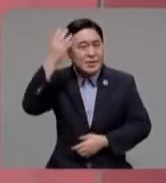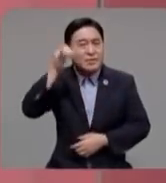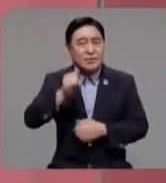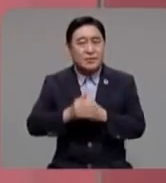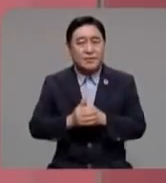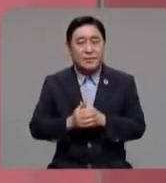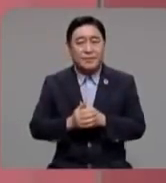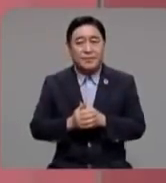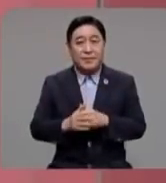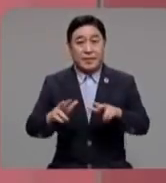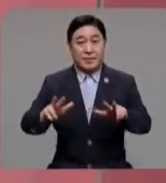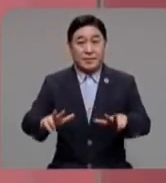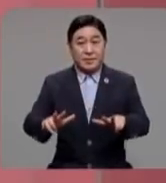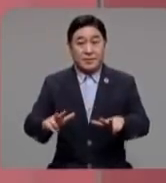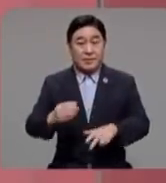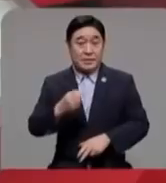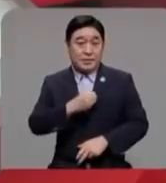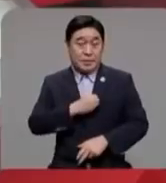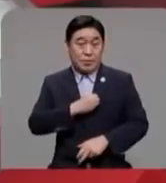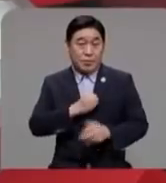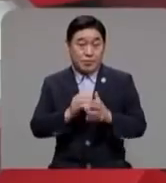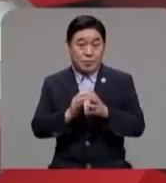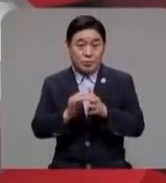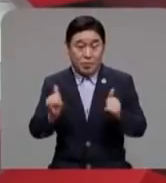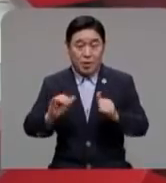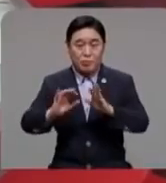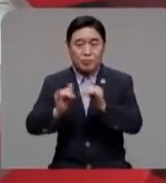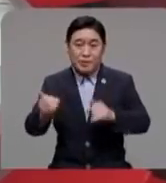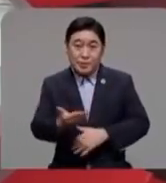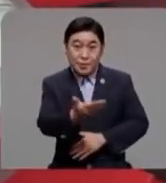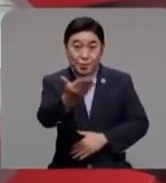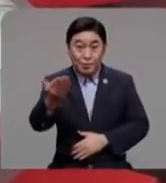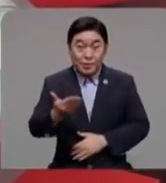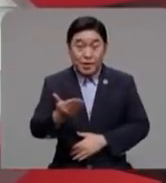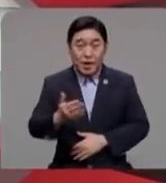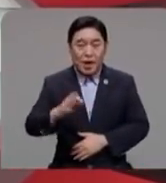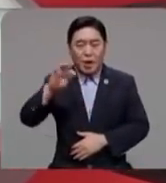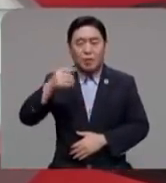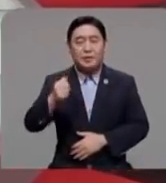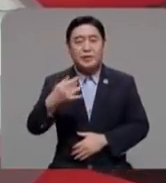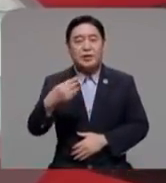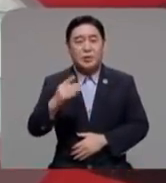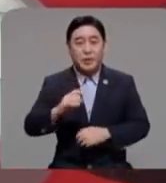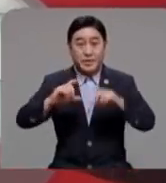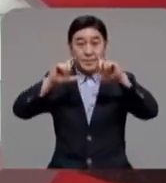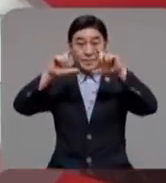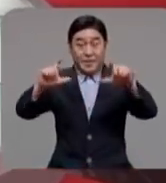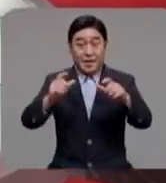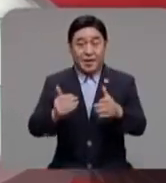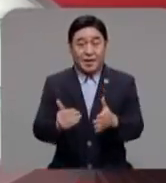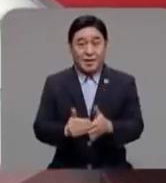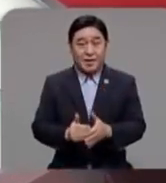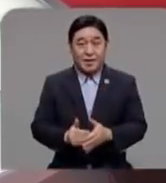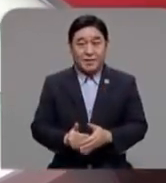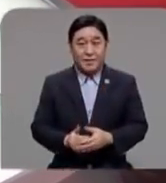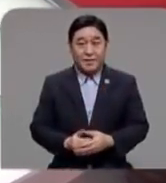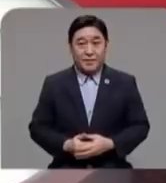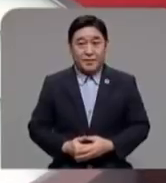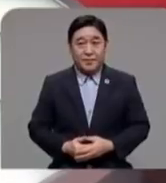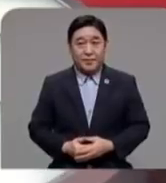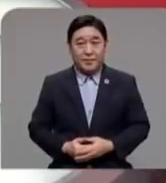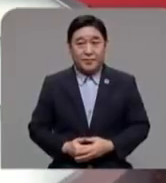저는 이 자리에서 당원과 국민들께 원희룡이 예언을 하나 합니다.